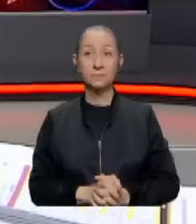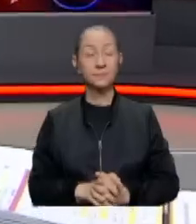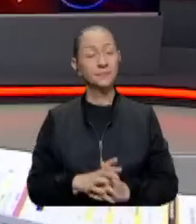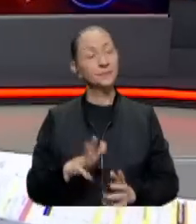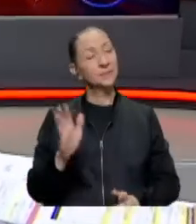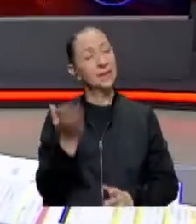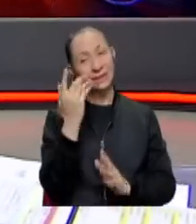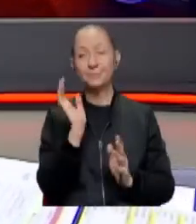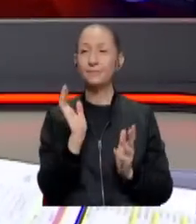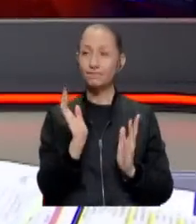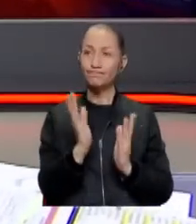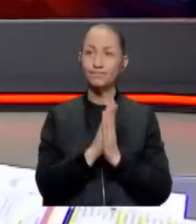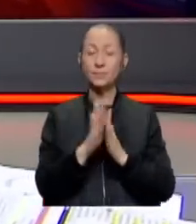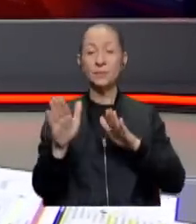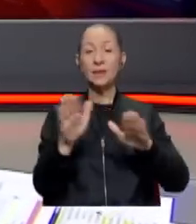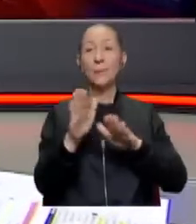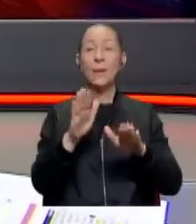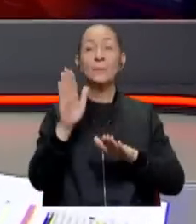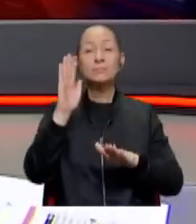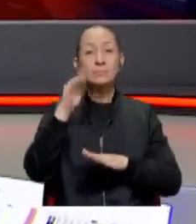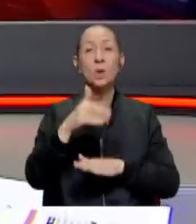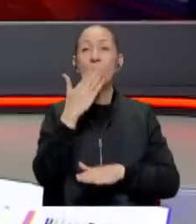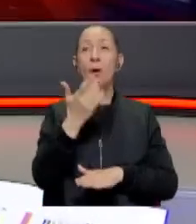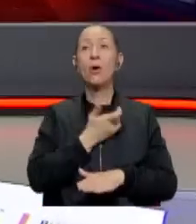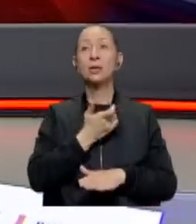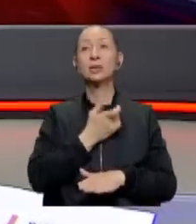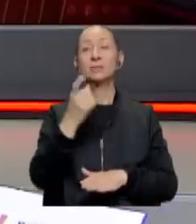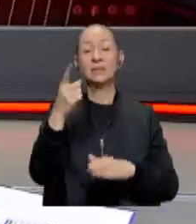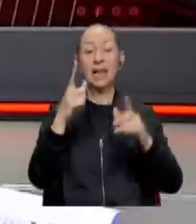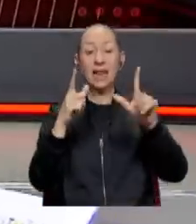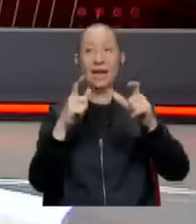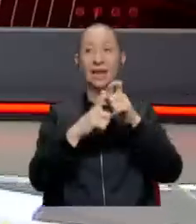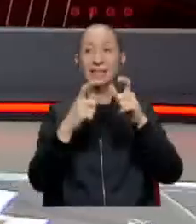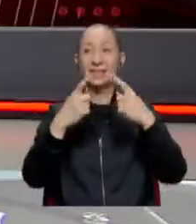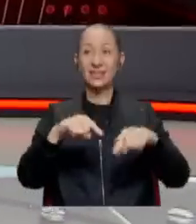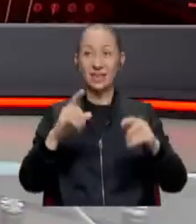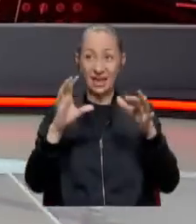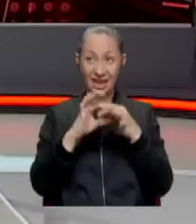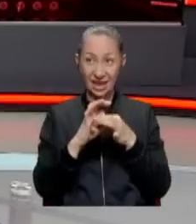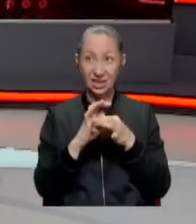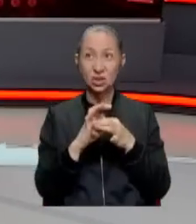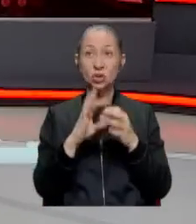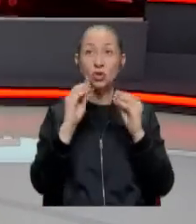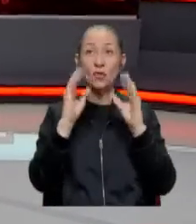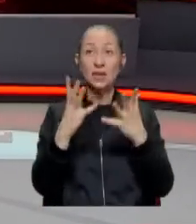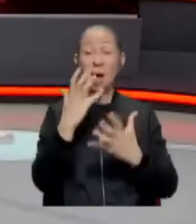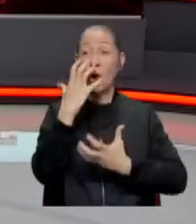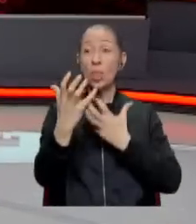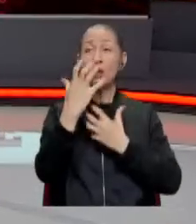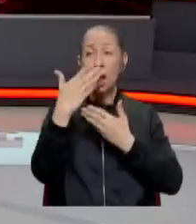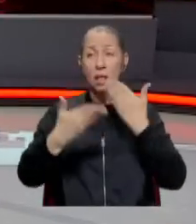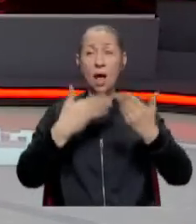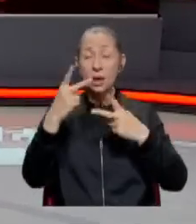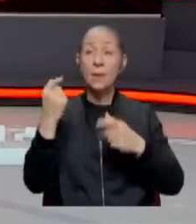Neyse Efendim Depremzede öğrenciye Biz LGS Sınavı ile ilgili pek çok şey önerdik buradan